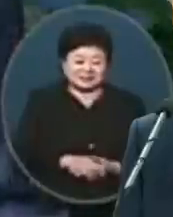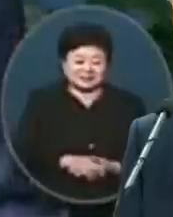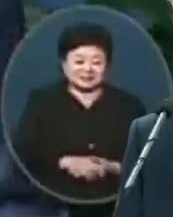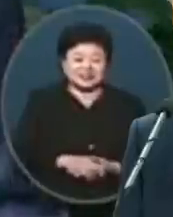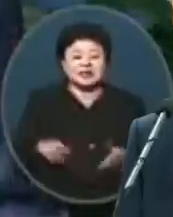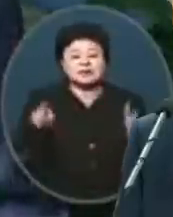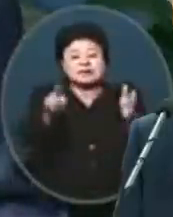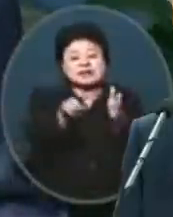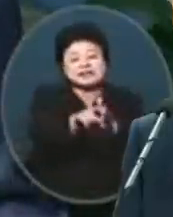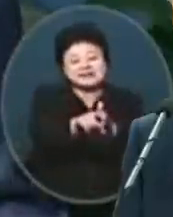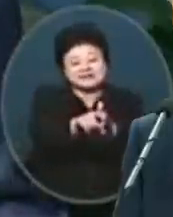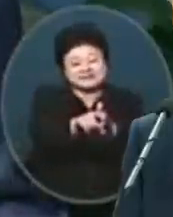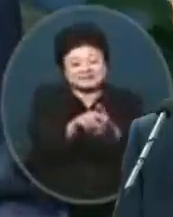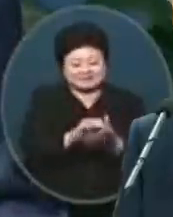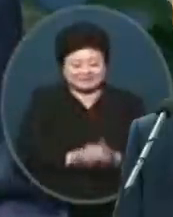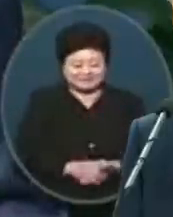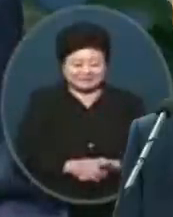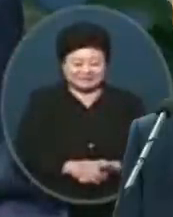믿음입니다.